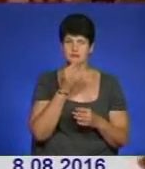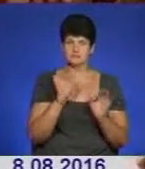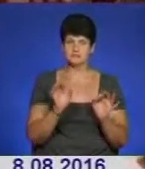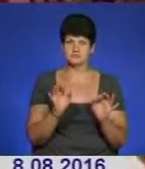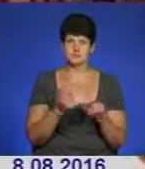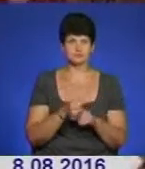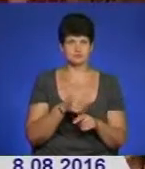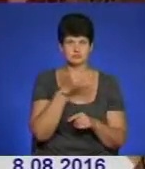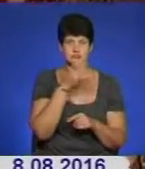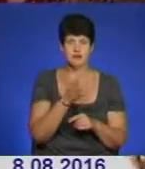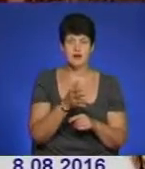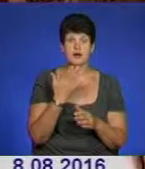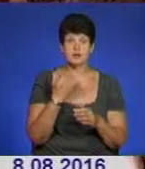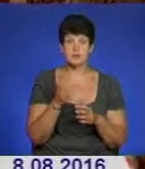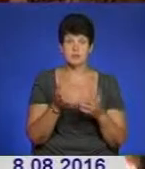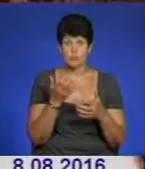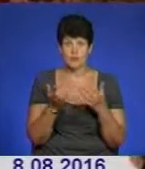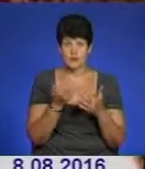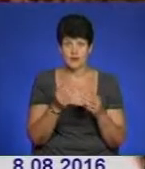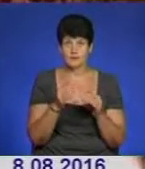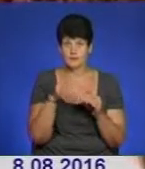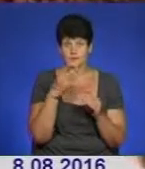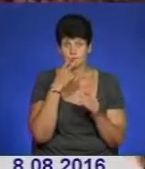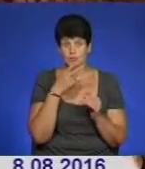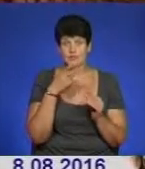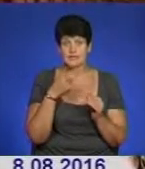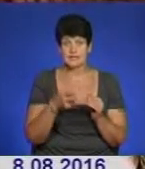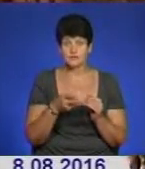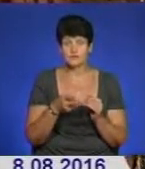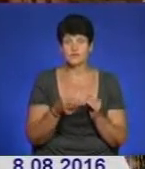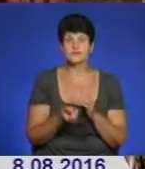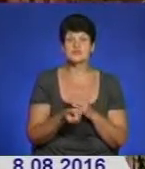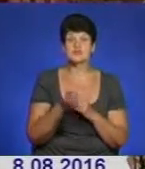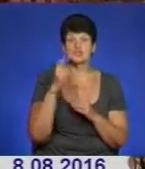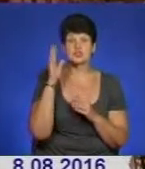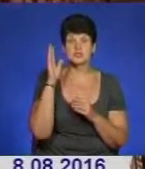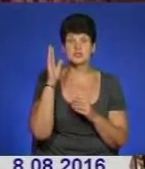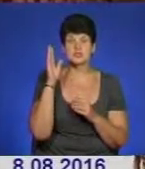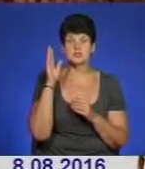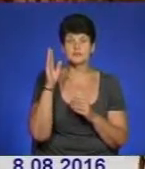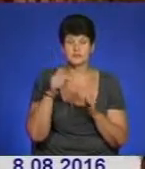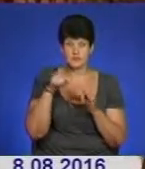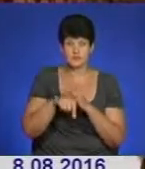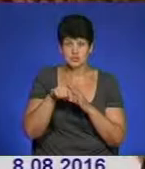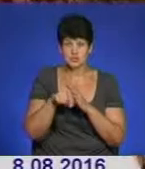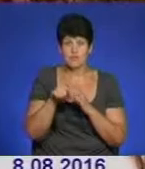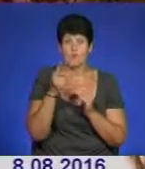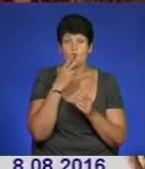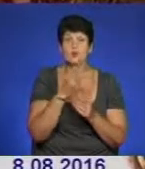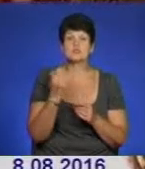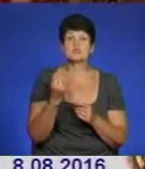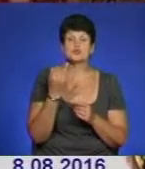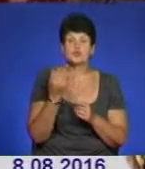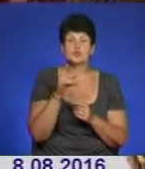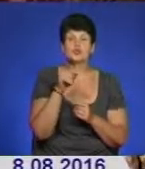подобається. Але якщо ми покопаємо нижче, подивимося, наприклад, в джерела, і ми, якщо побачимо історію Лемківщини,